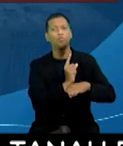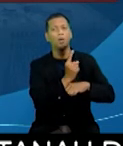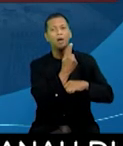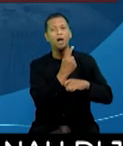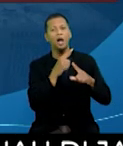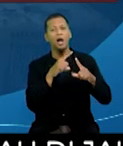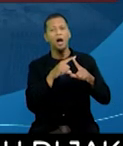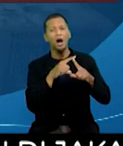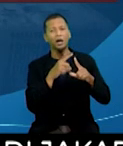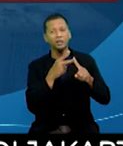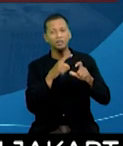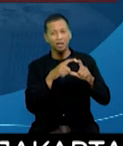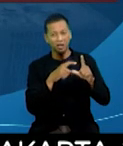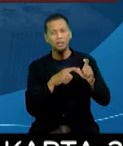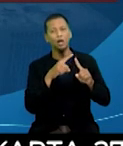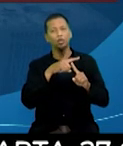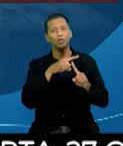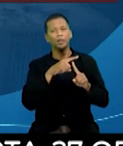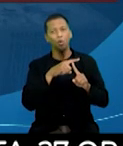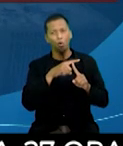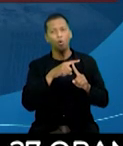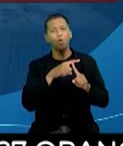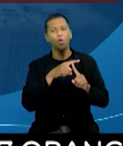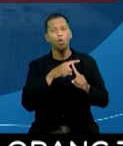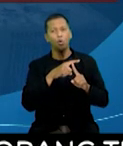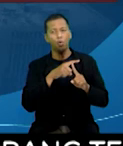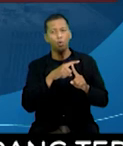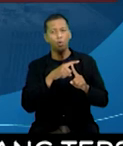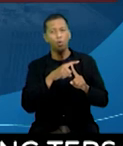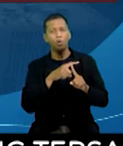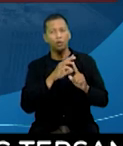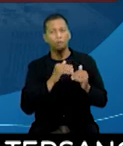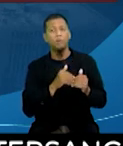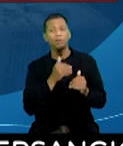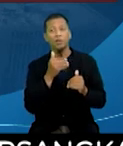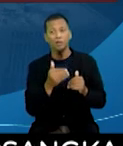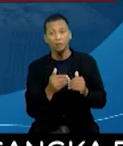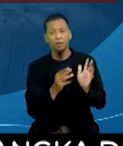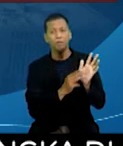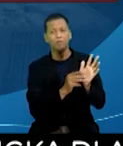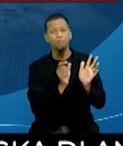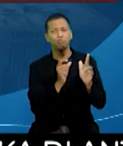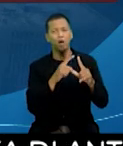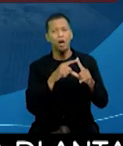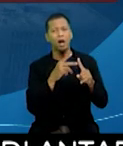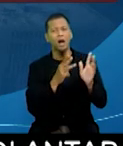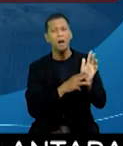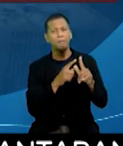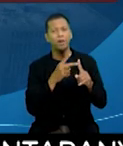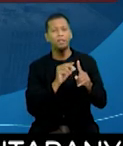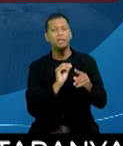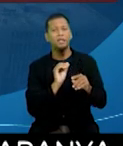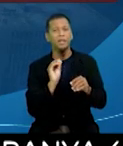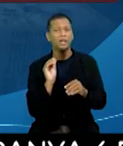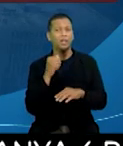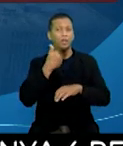Sudibyo, menjadi Komisaris Utama PT MNC Land TBK, serta mengangkat Muhammad Budi Rustanto sebagai Direktur Utama Perseroan dan